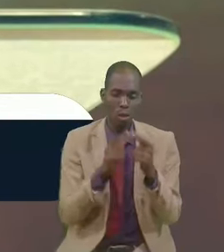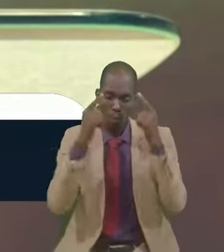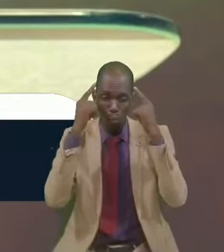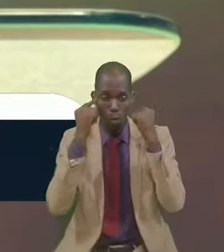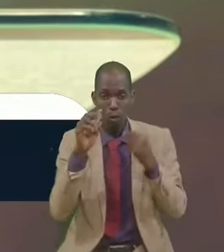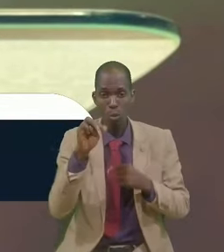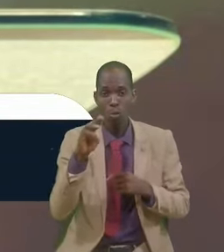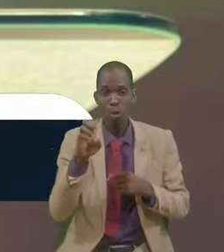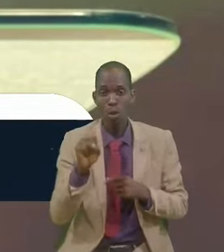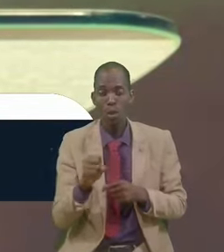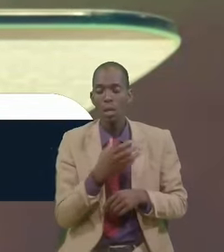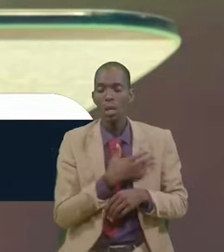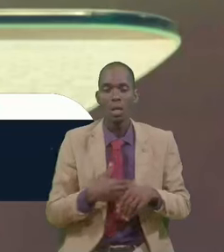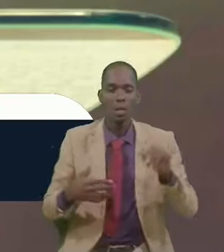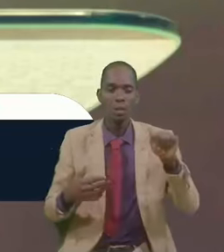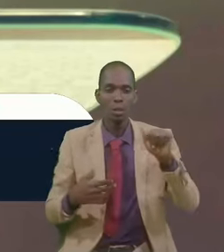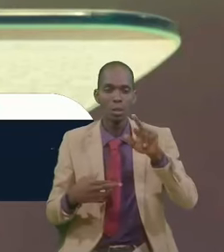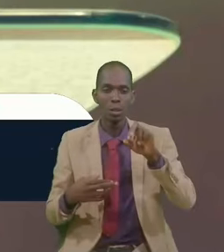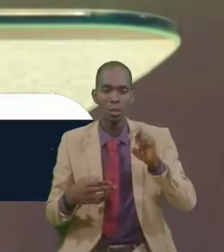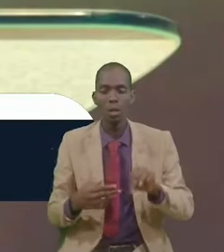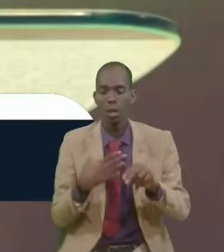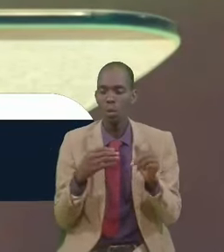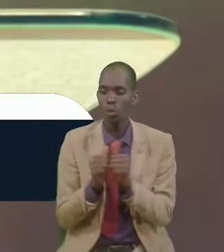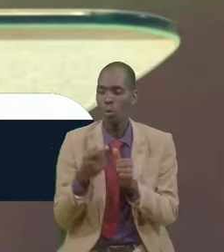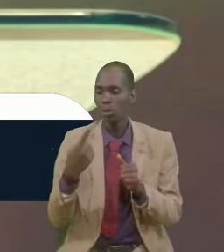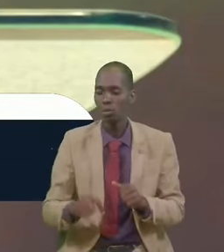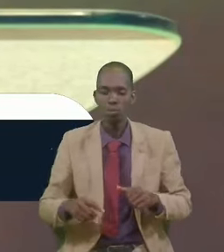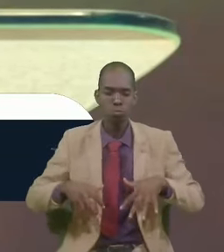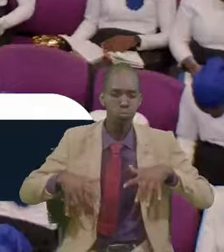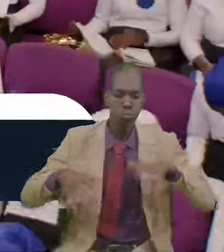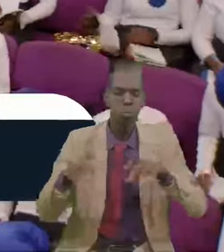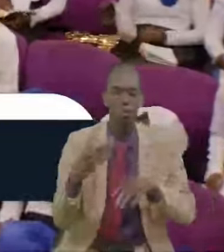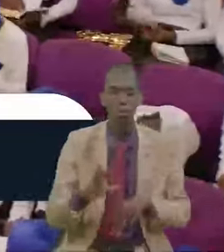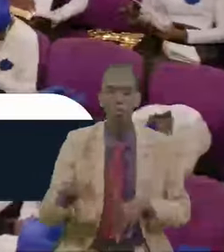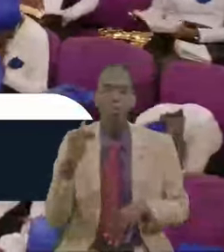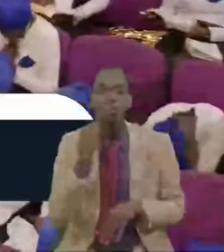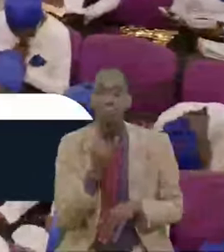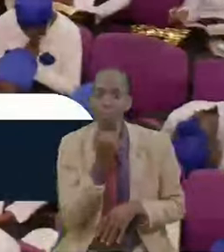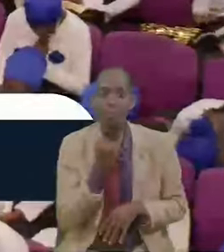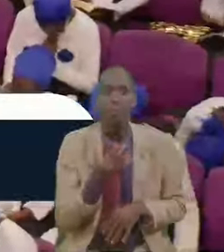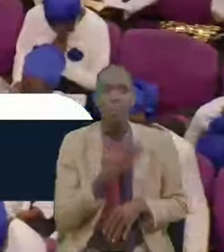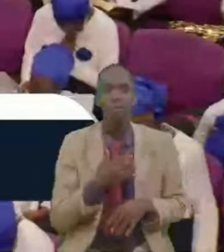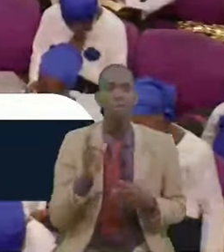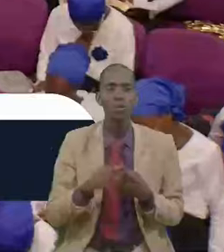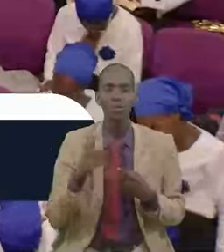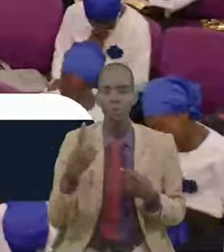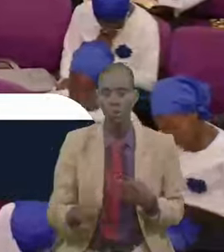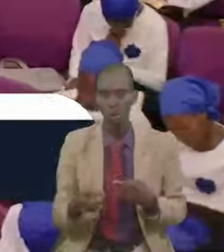d'Aaron et de toute l'assemblée des enfants d'Israël à Kadès, dans le désert de